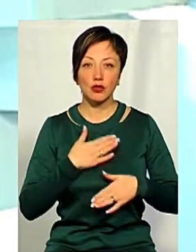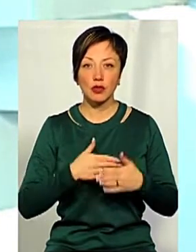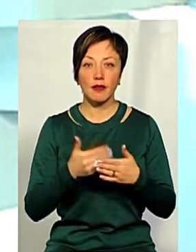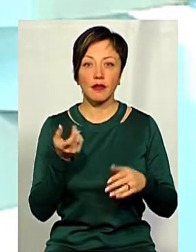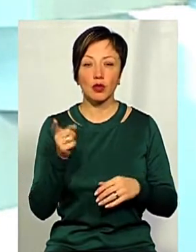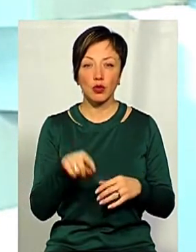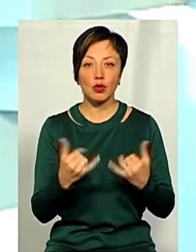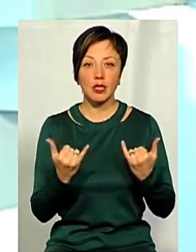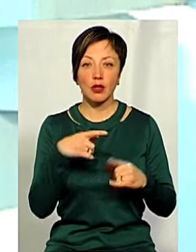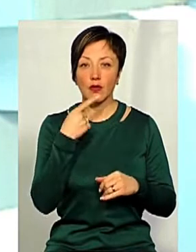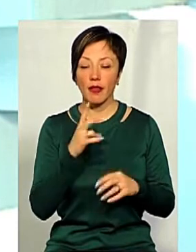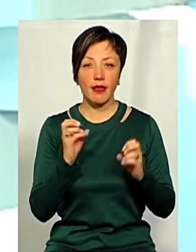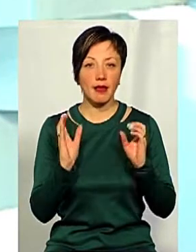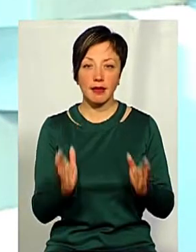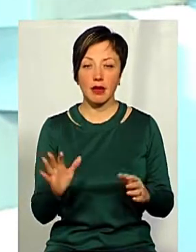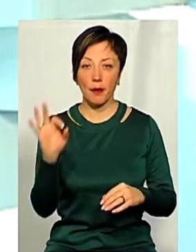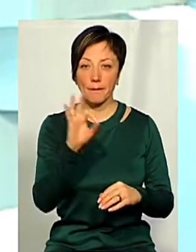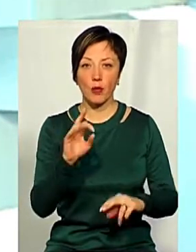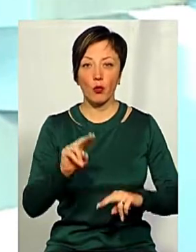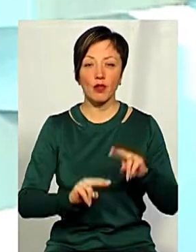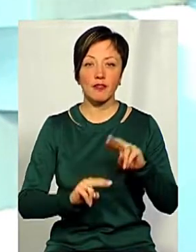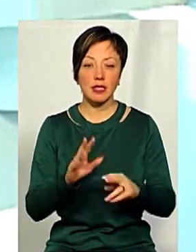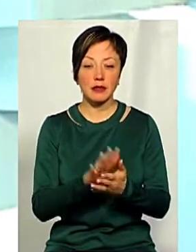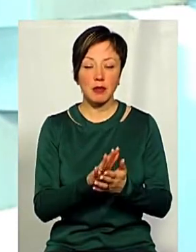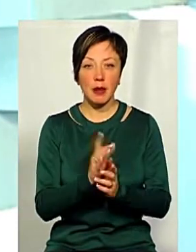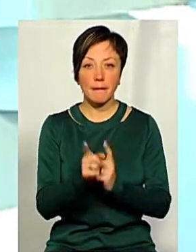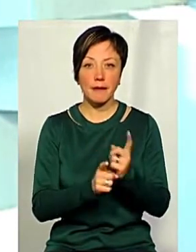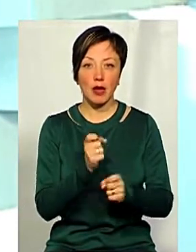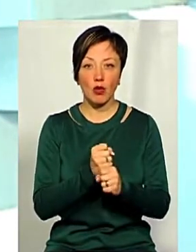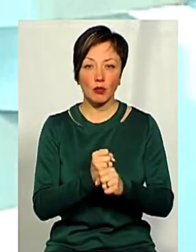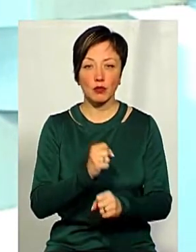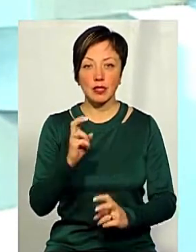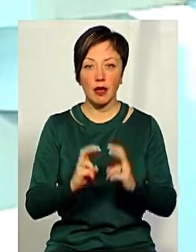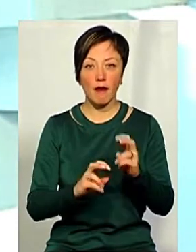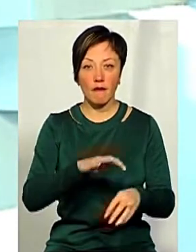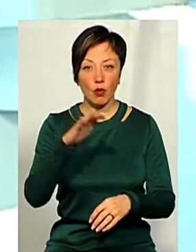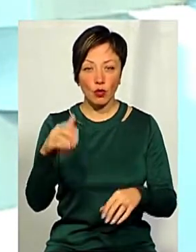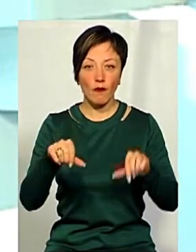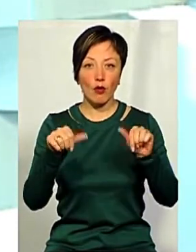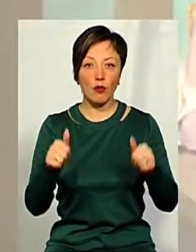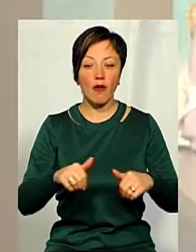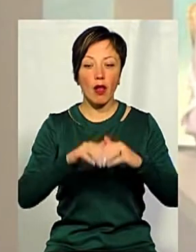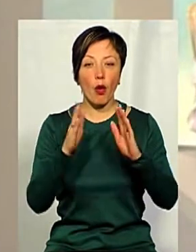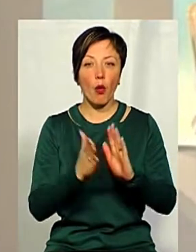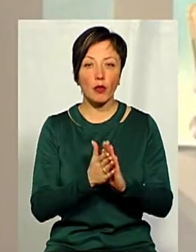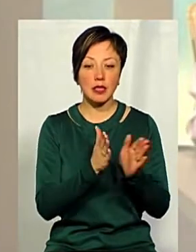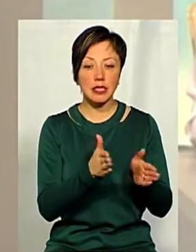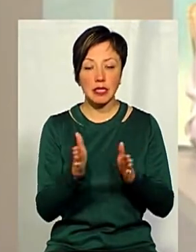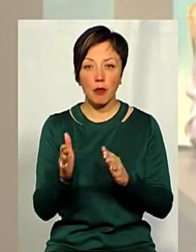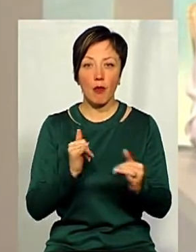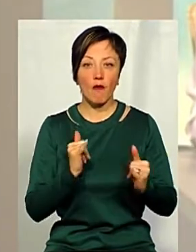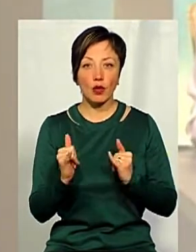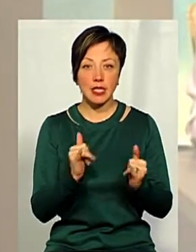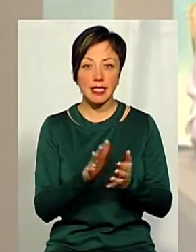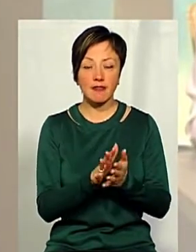ми зараз говоримо не тільки про будівництво сміттєпереробного заводу, а формування комплексної системи поводження з